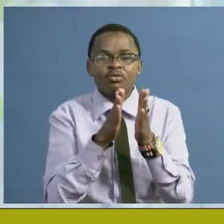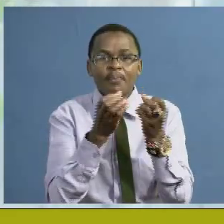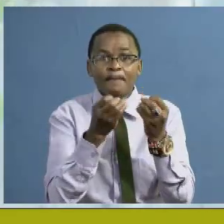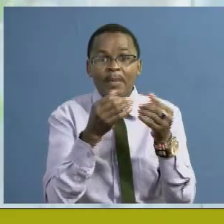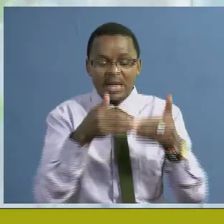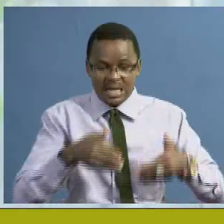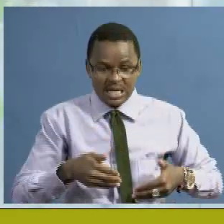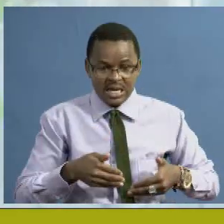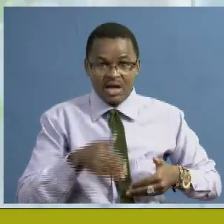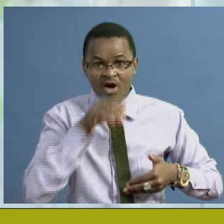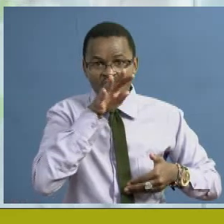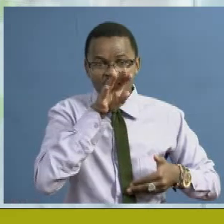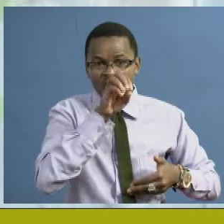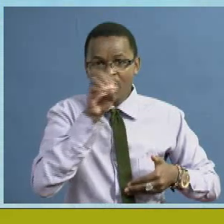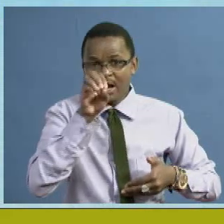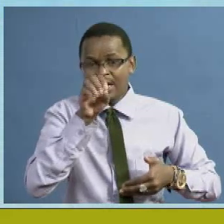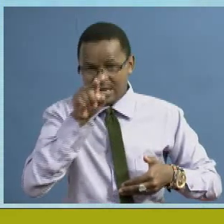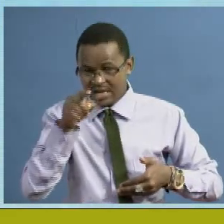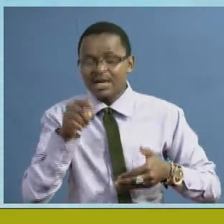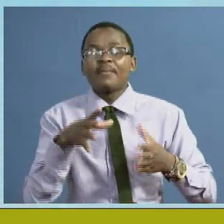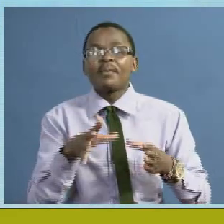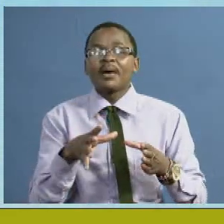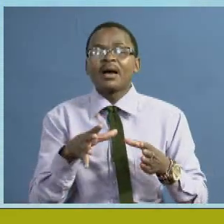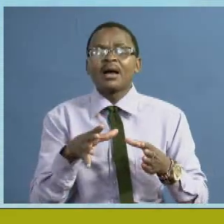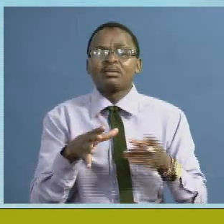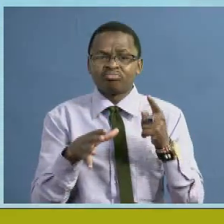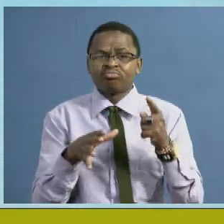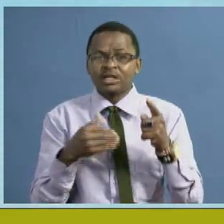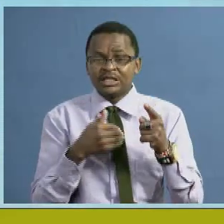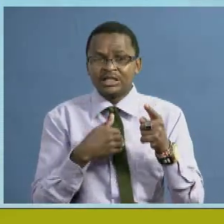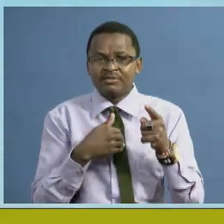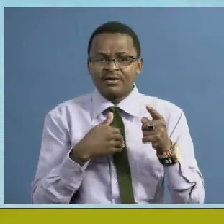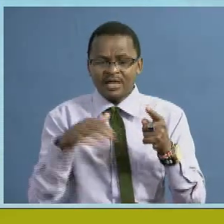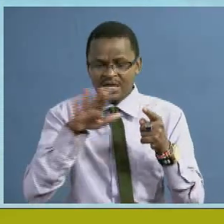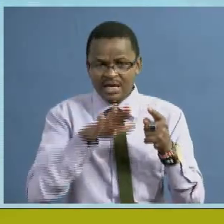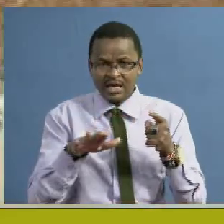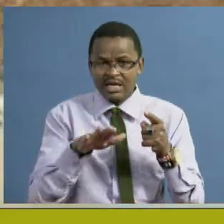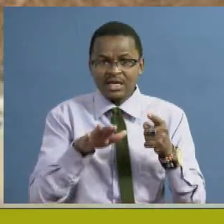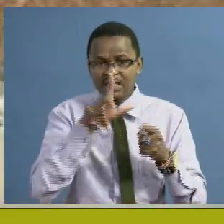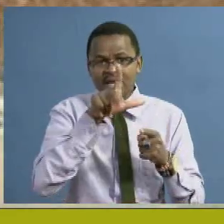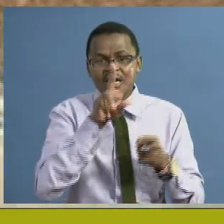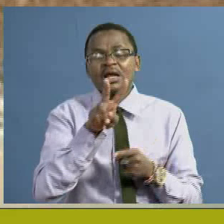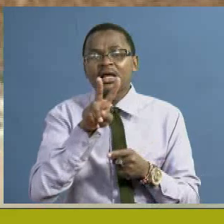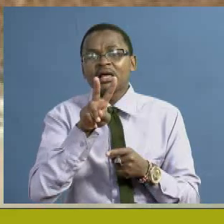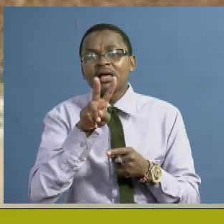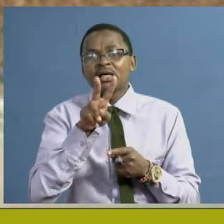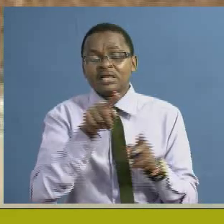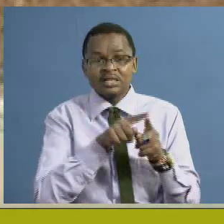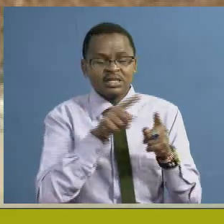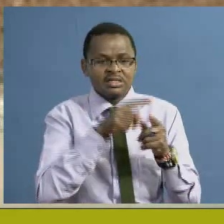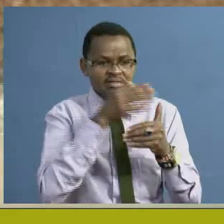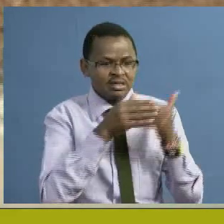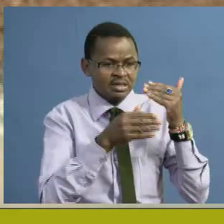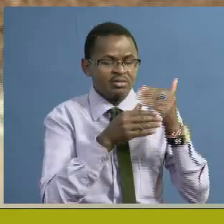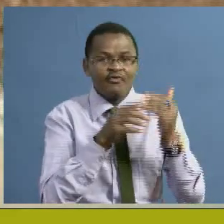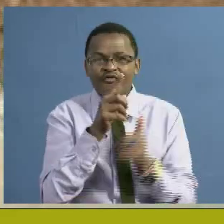ajira 1400 kwa wakazi wa Lamu. Bandari ya Lamu itakuwa na maeneo 32 ya kuegesha meli, huku ujenzi wa